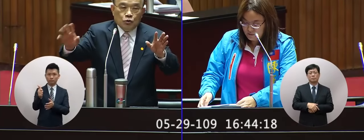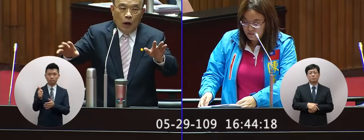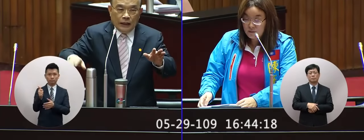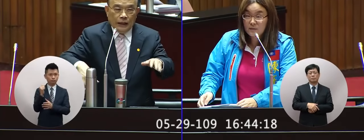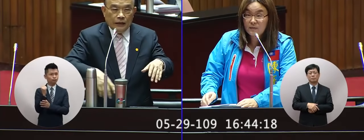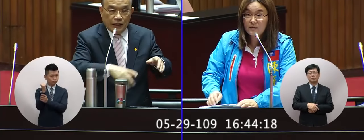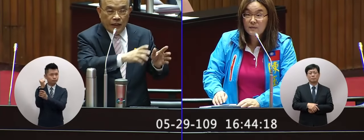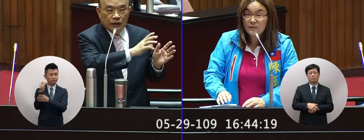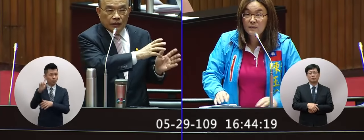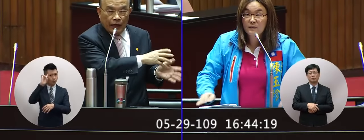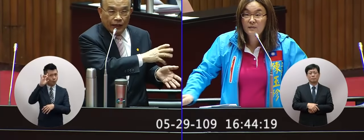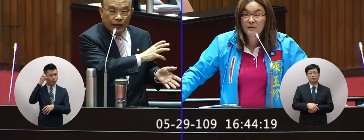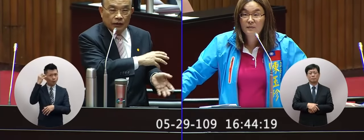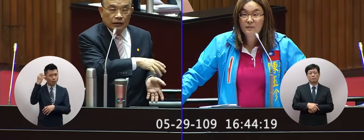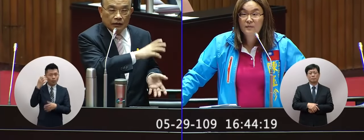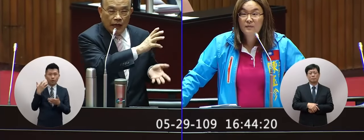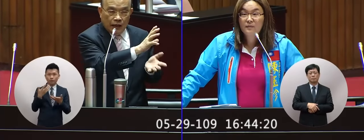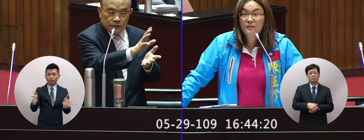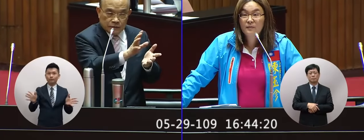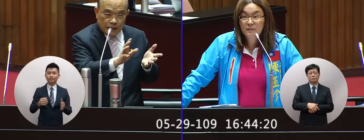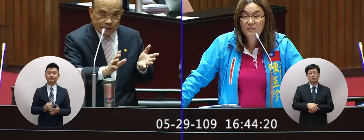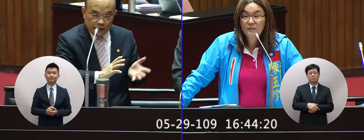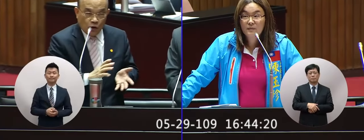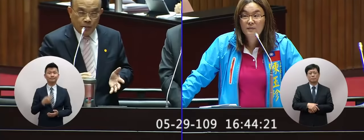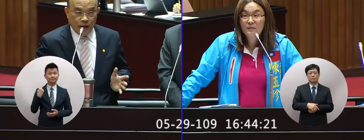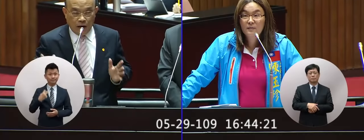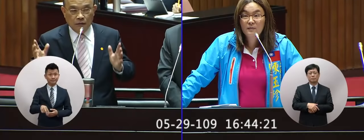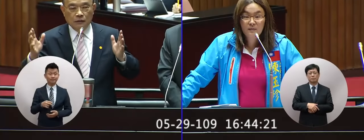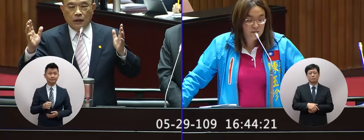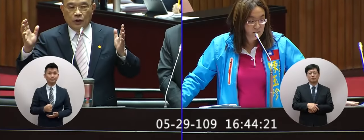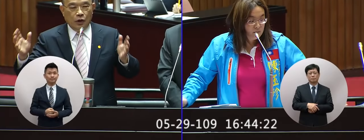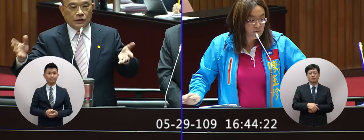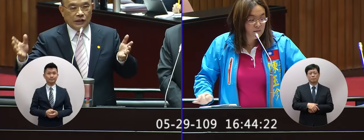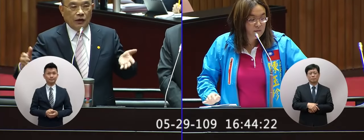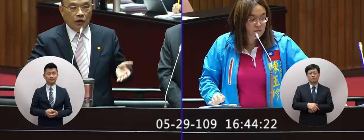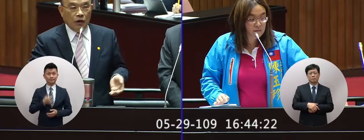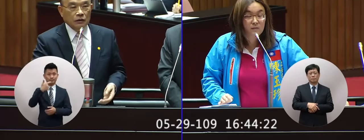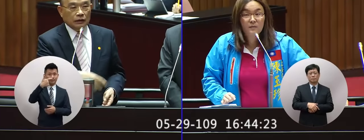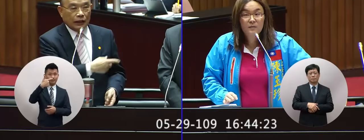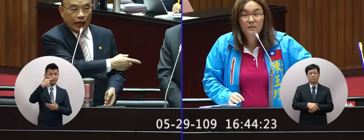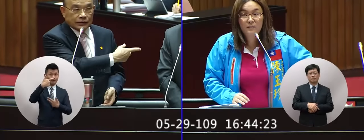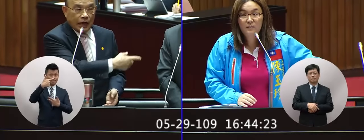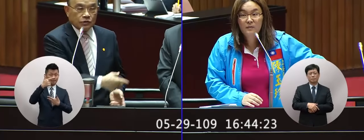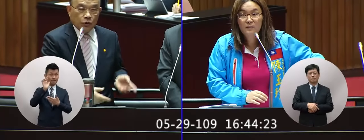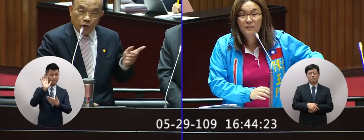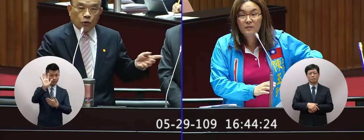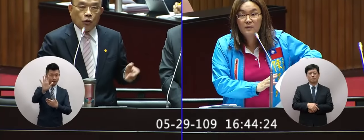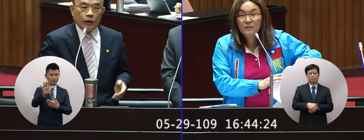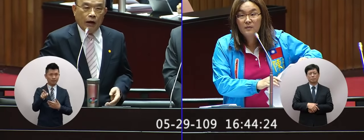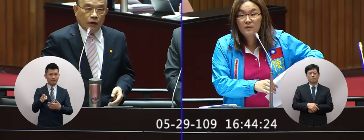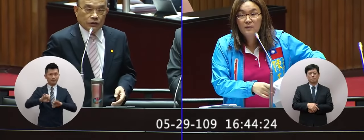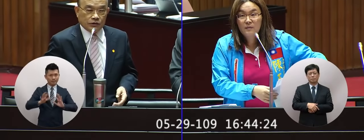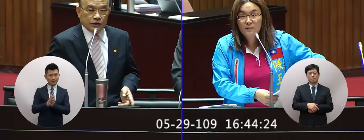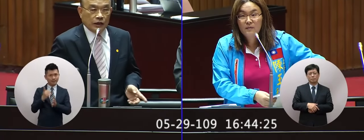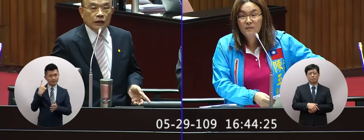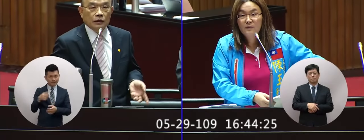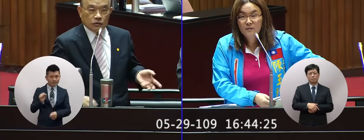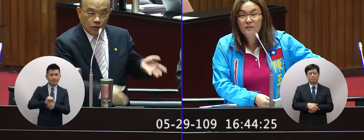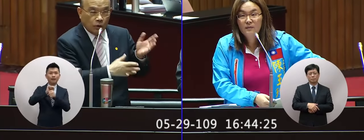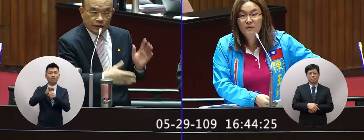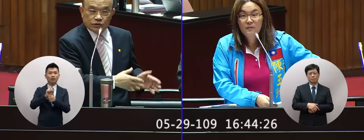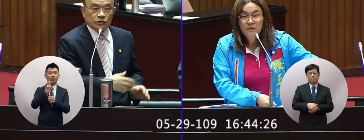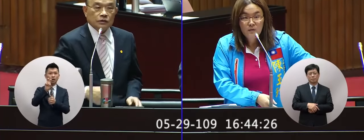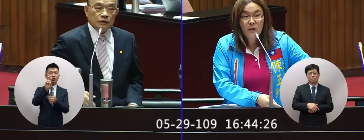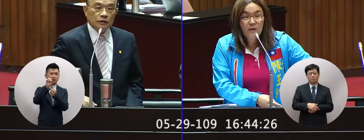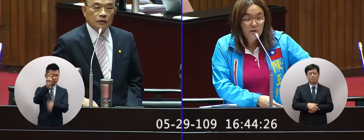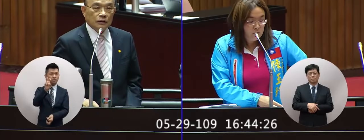多创意，而且那一天他在整个我们要627号以后，他当场就又多要20亿了，